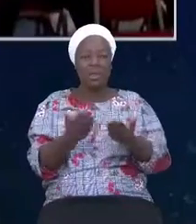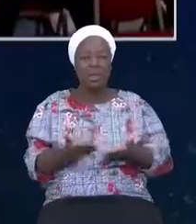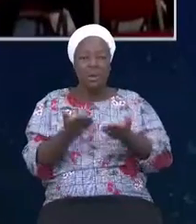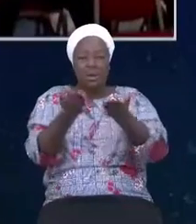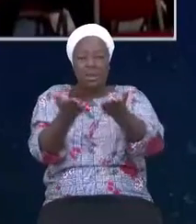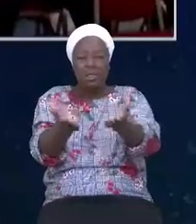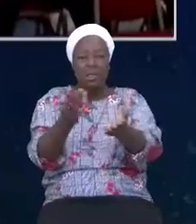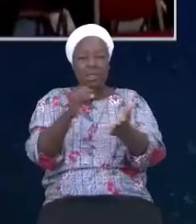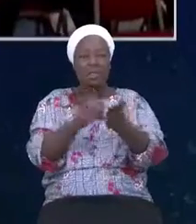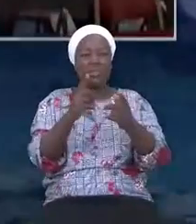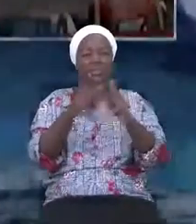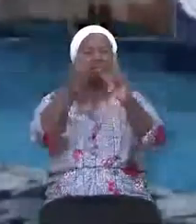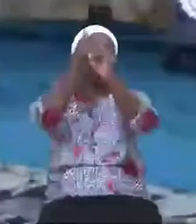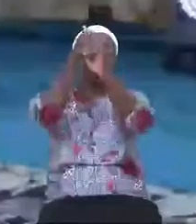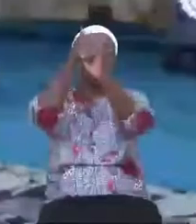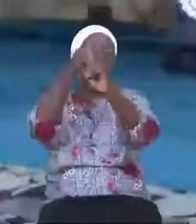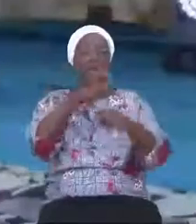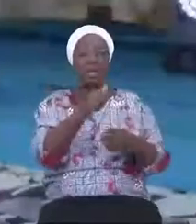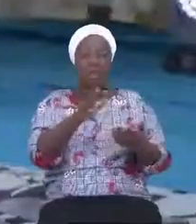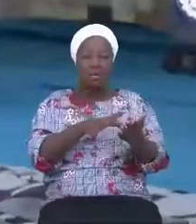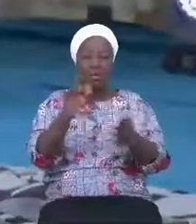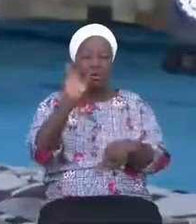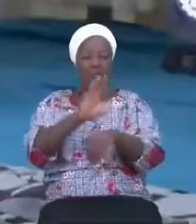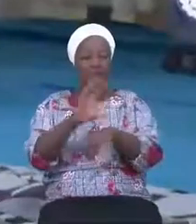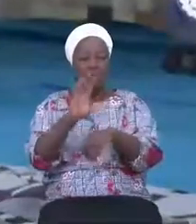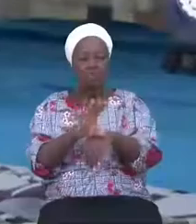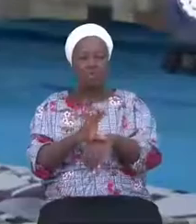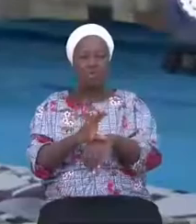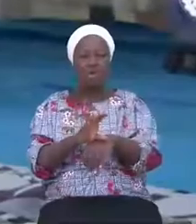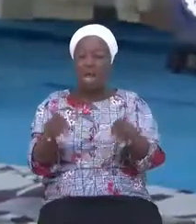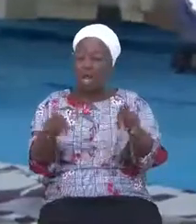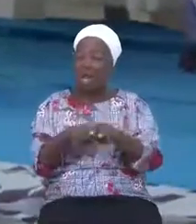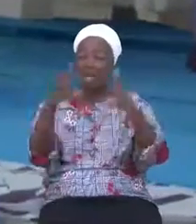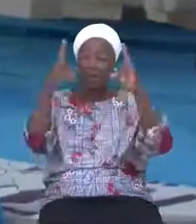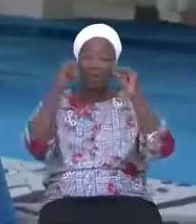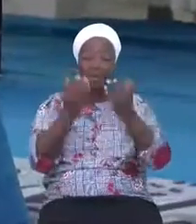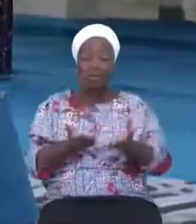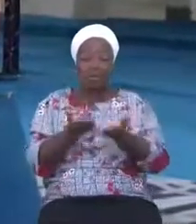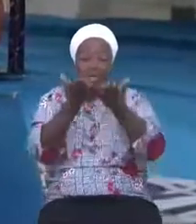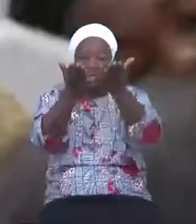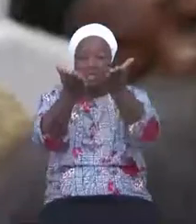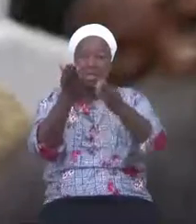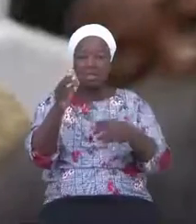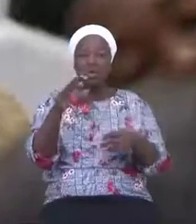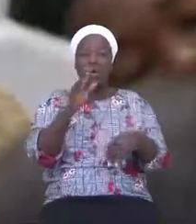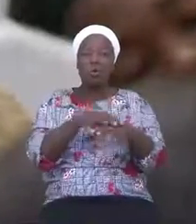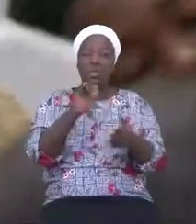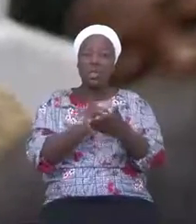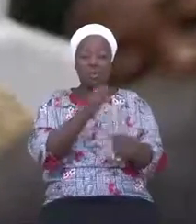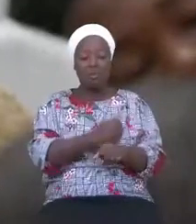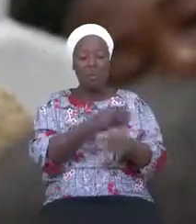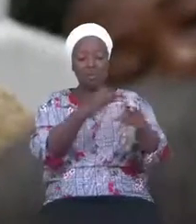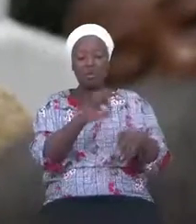lui cette église glorieuse, comme Moïse a été présenté à Christ sur